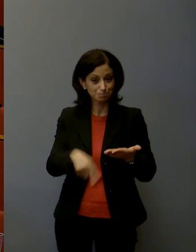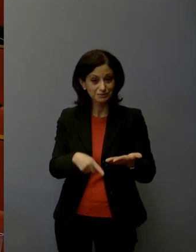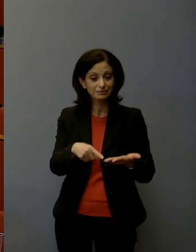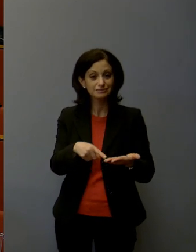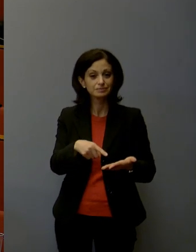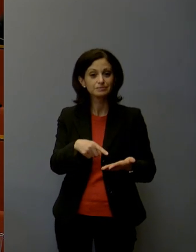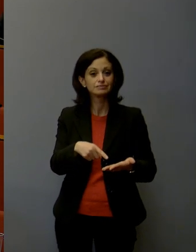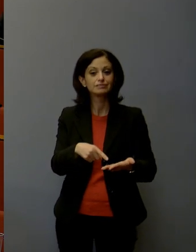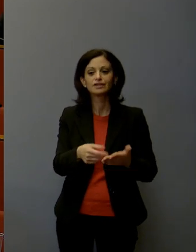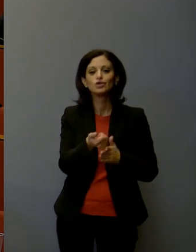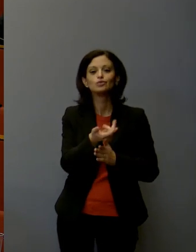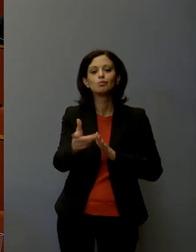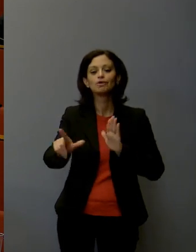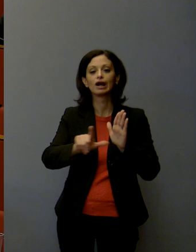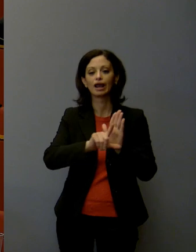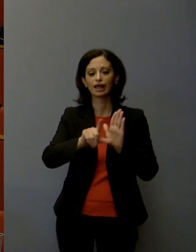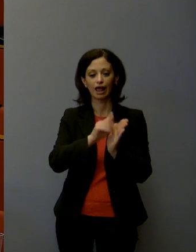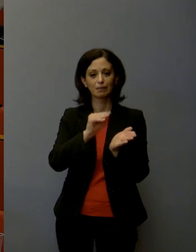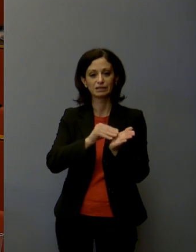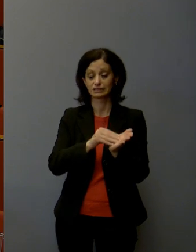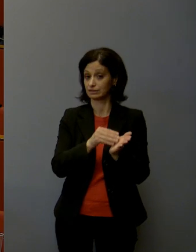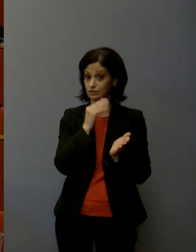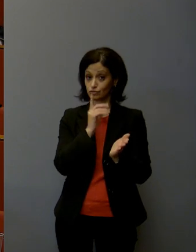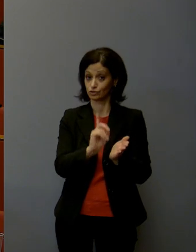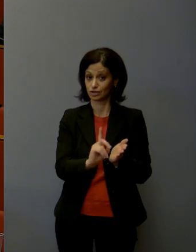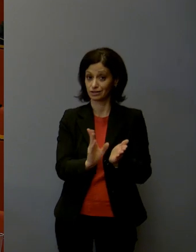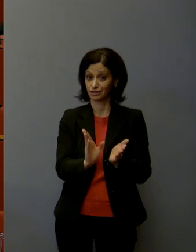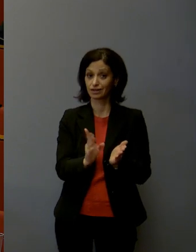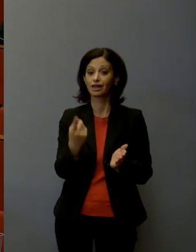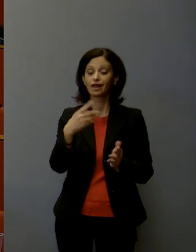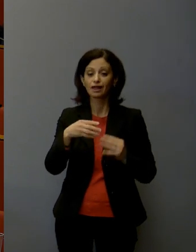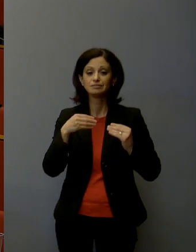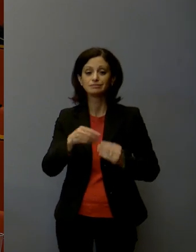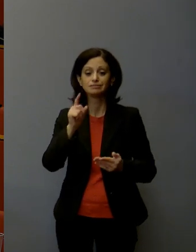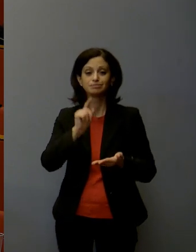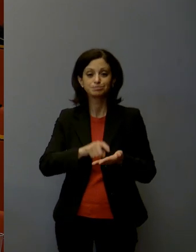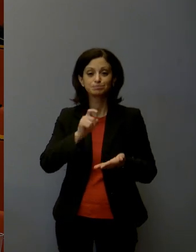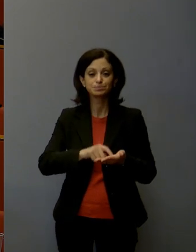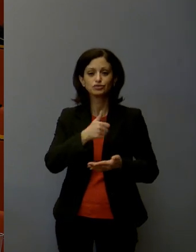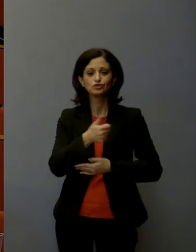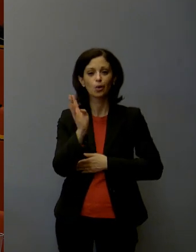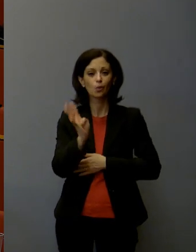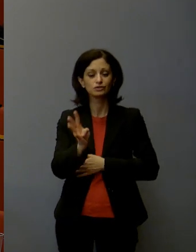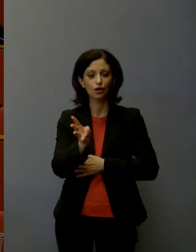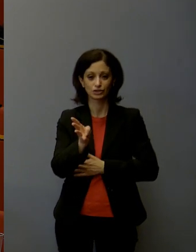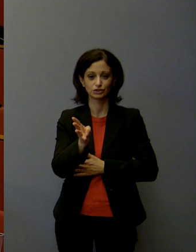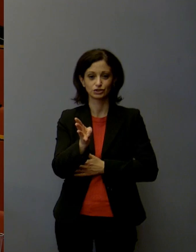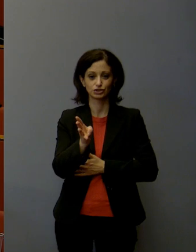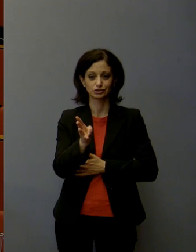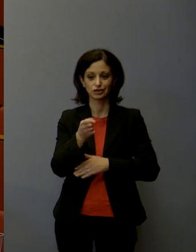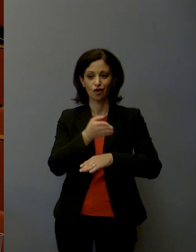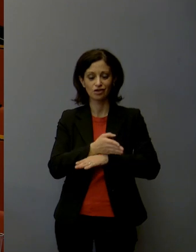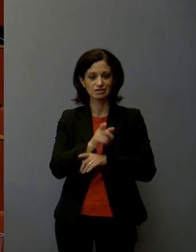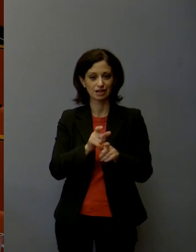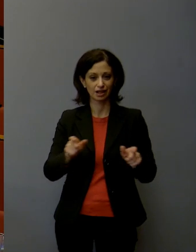che il numero legale dei presenti non c'era perché hanno partecipato solo 14 e